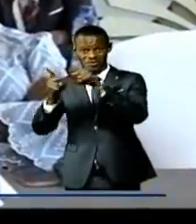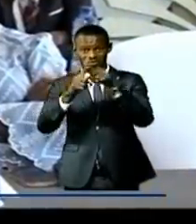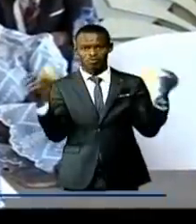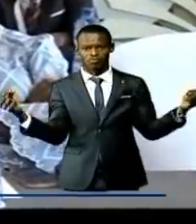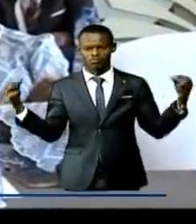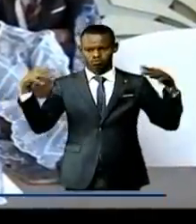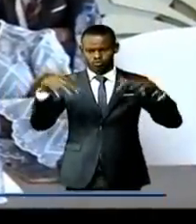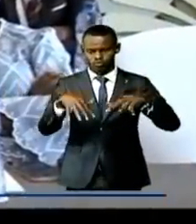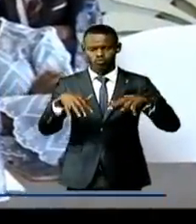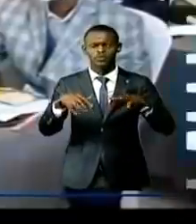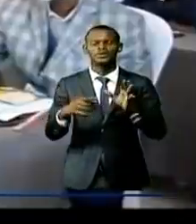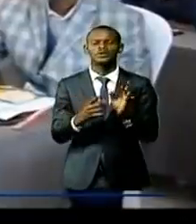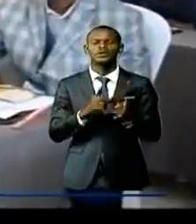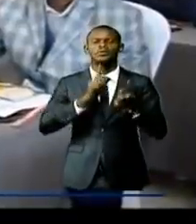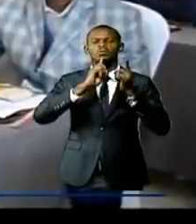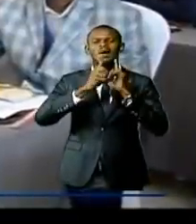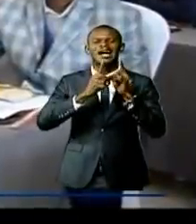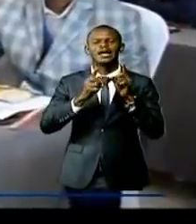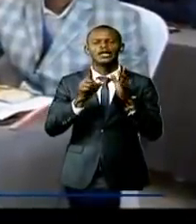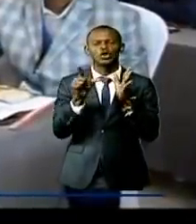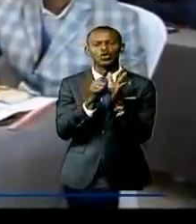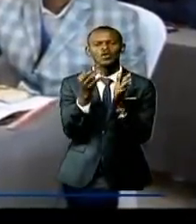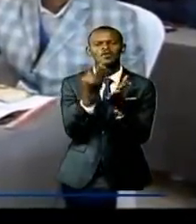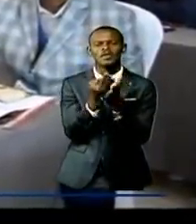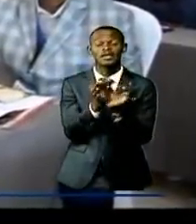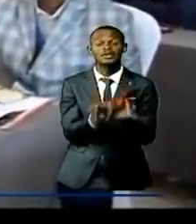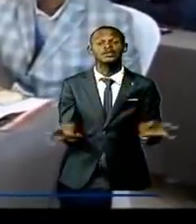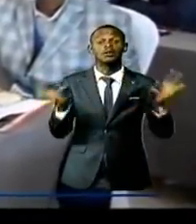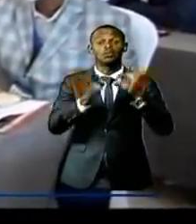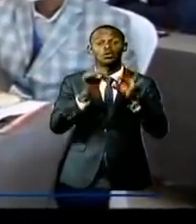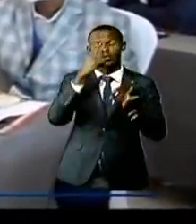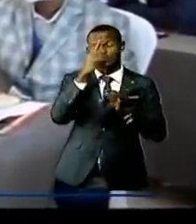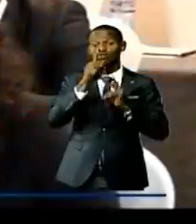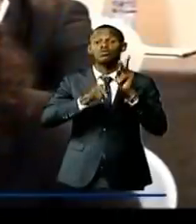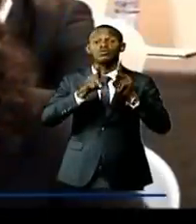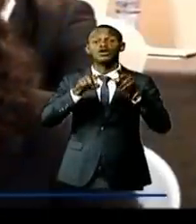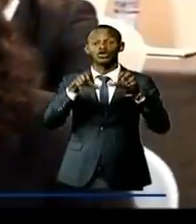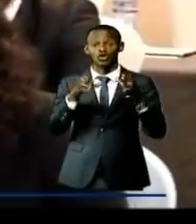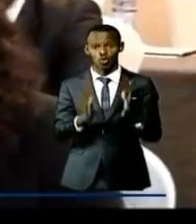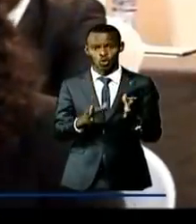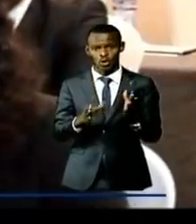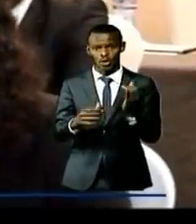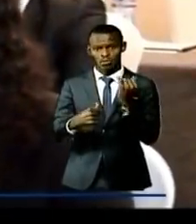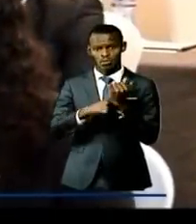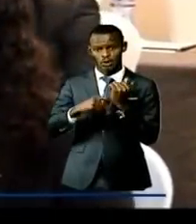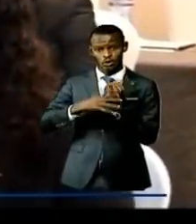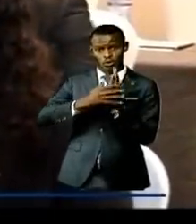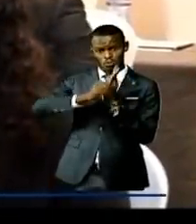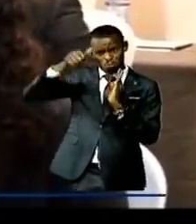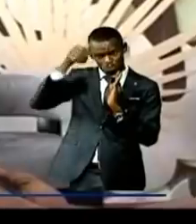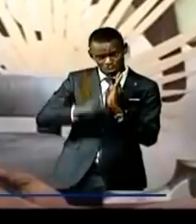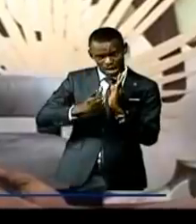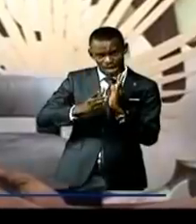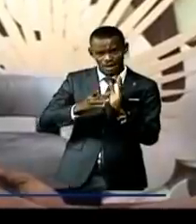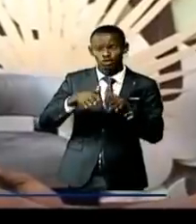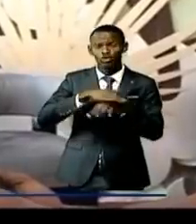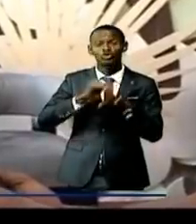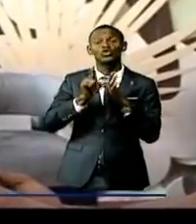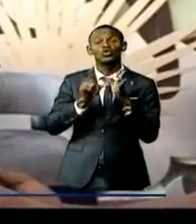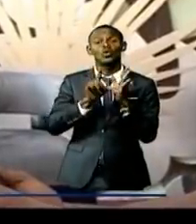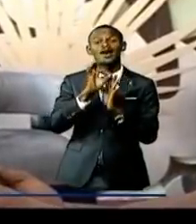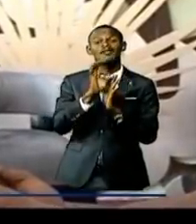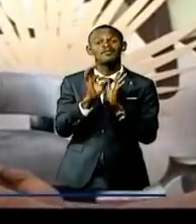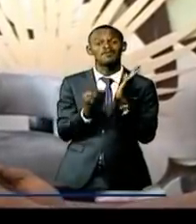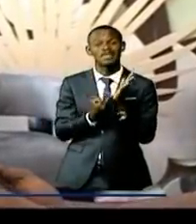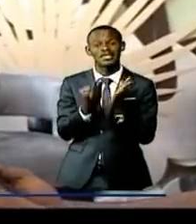bénéfique pour la population congolaise. Cyprien Bongulouma Talokole, expert comptable, a donné l'essence de cette journée. L'idée c'est quand il y a